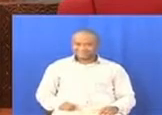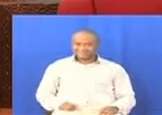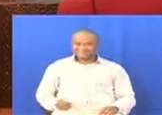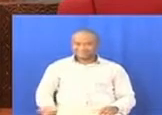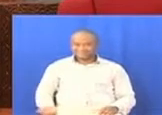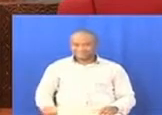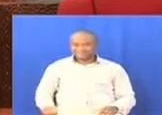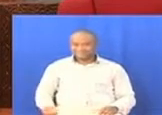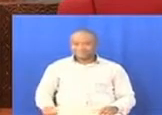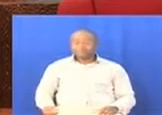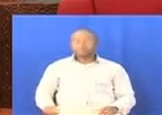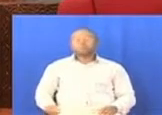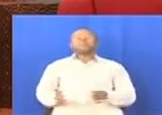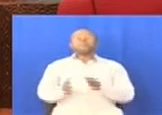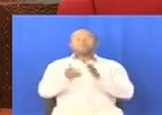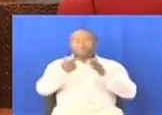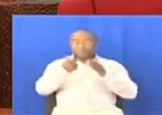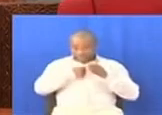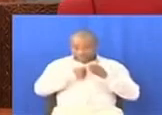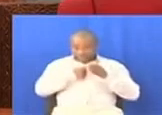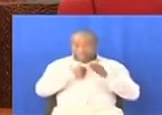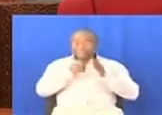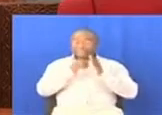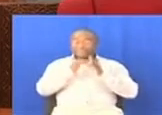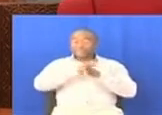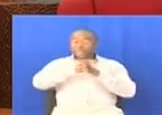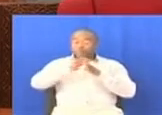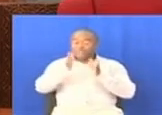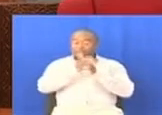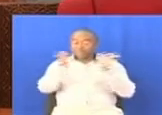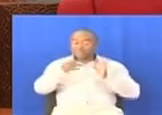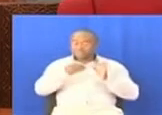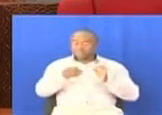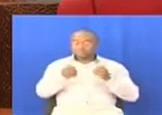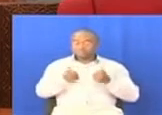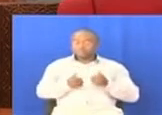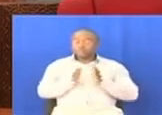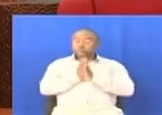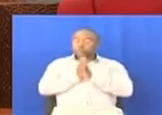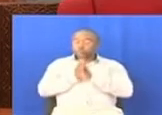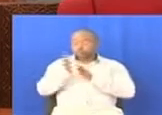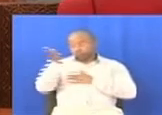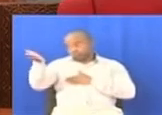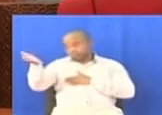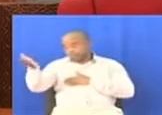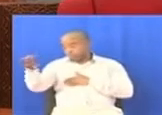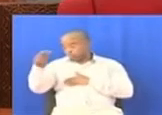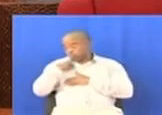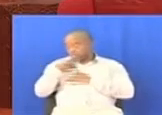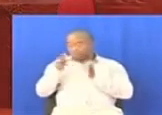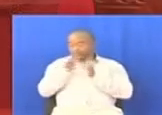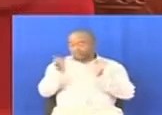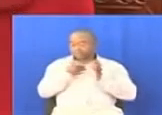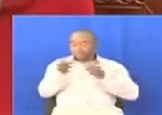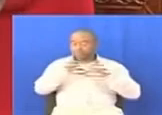ninachukua nafasi hii kukushukuru sana kunipa fursa na mimi niweze kuchangia azimio hili.